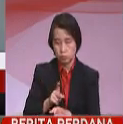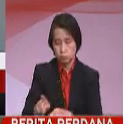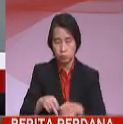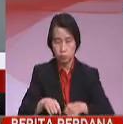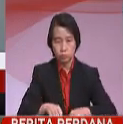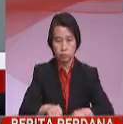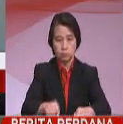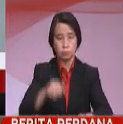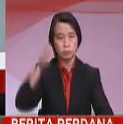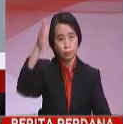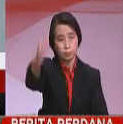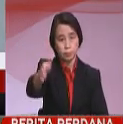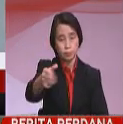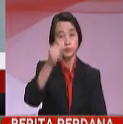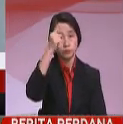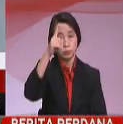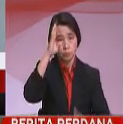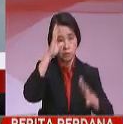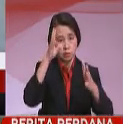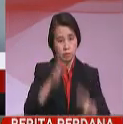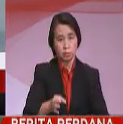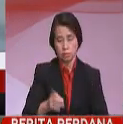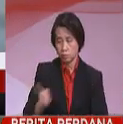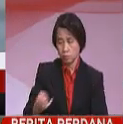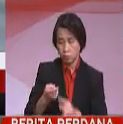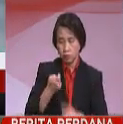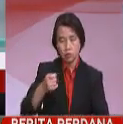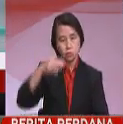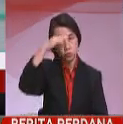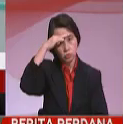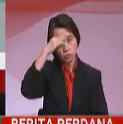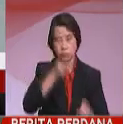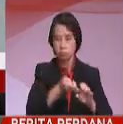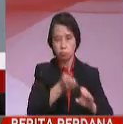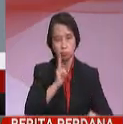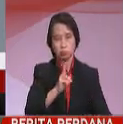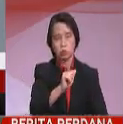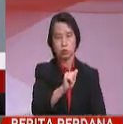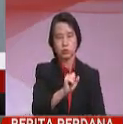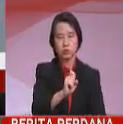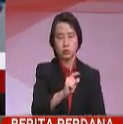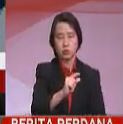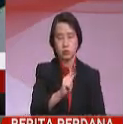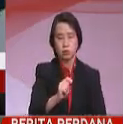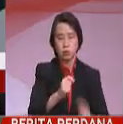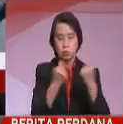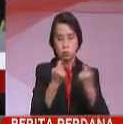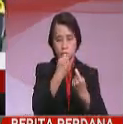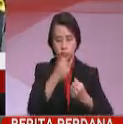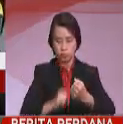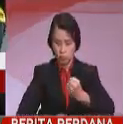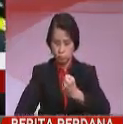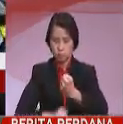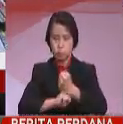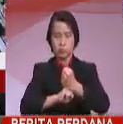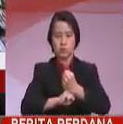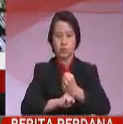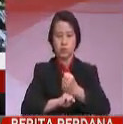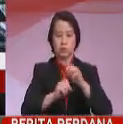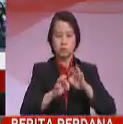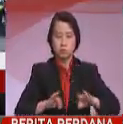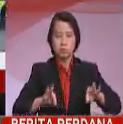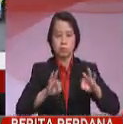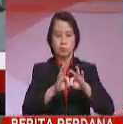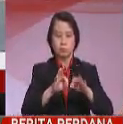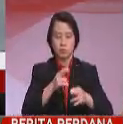musim hadapan. Difahamkan keputusan pelumba kelahiran Johor itu meninggalkan SEG Team disebabkan penaja utama pasukan tersebut